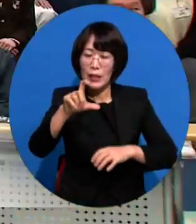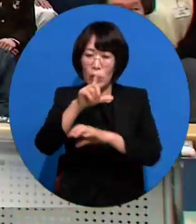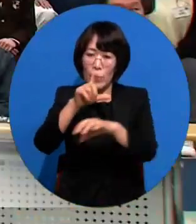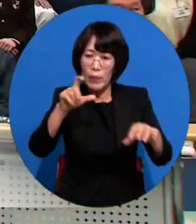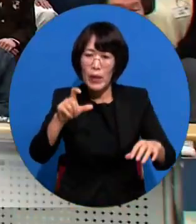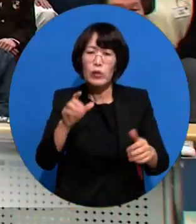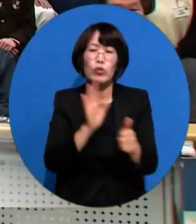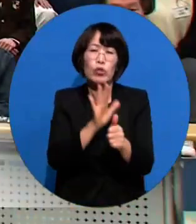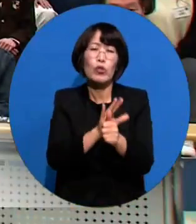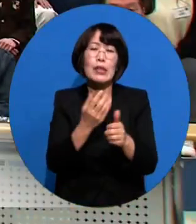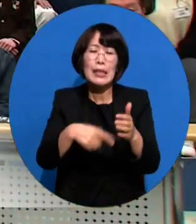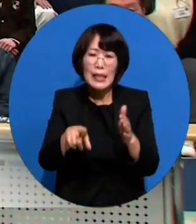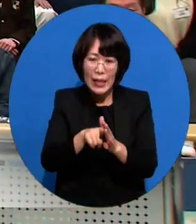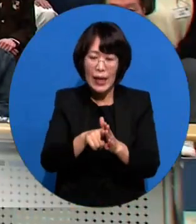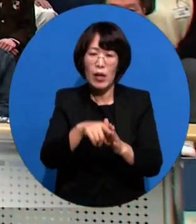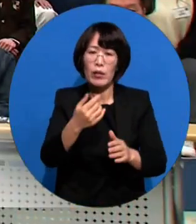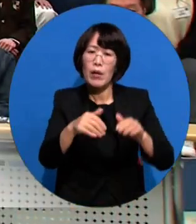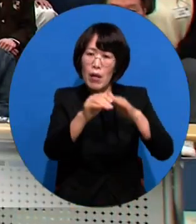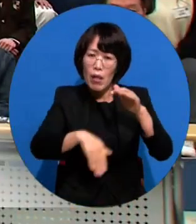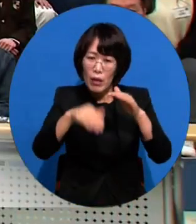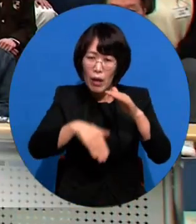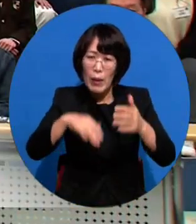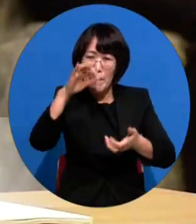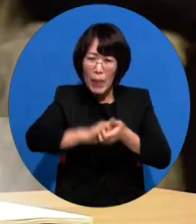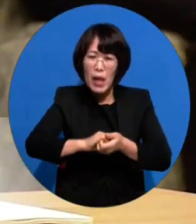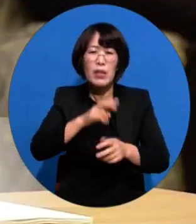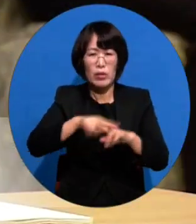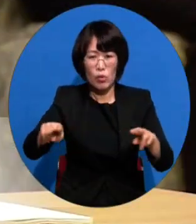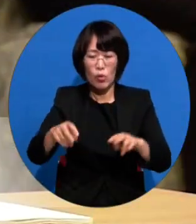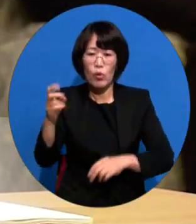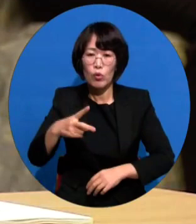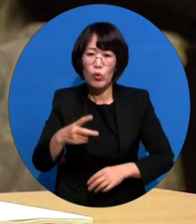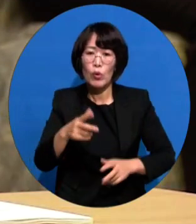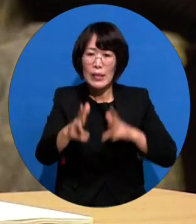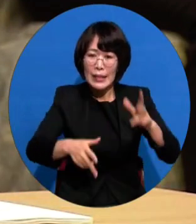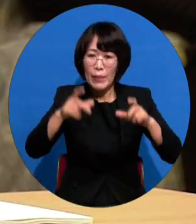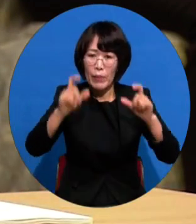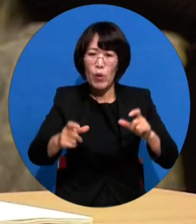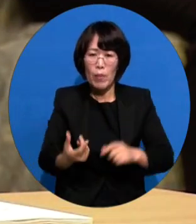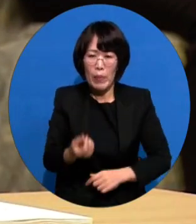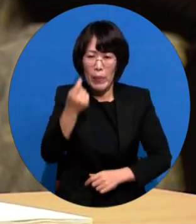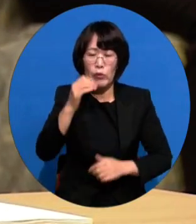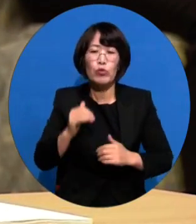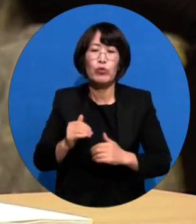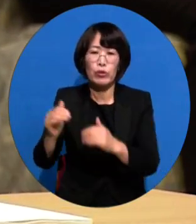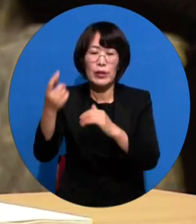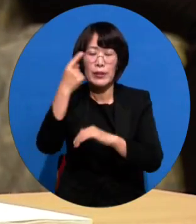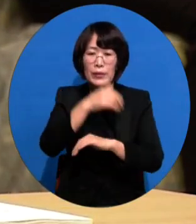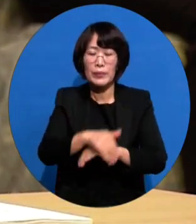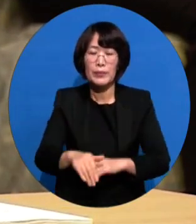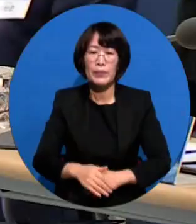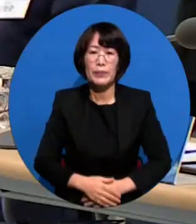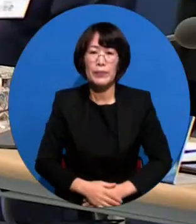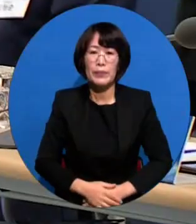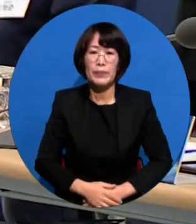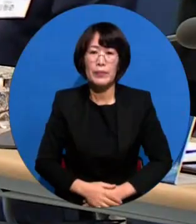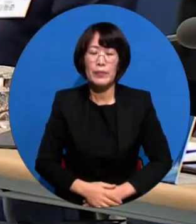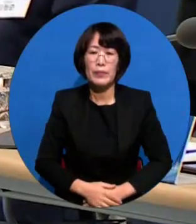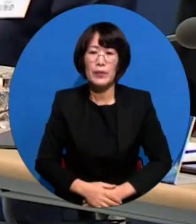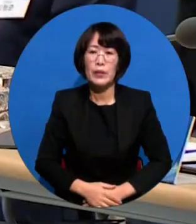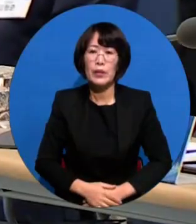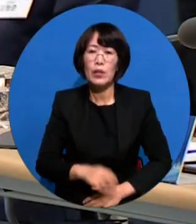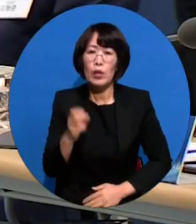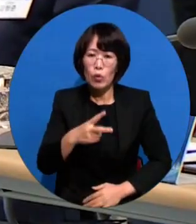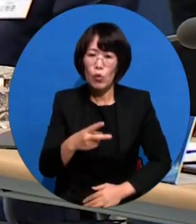위해 개발 제한구역 관련 규제를 적극 완화하고 산업단지 지정도 신속하게 추진하기로 했습니다. 이를